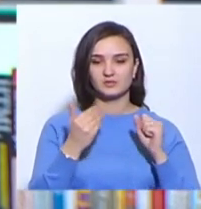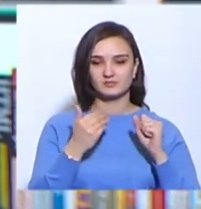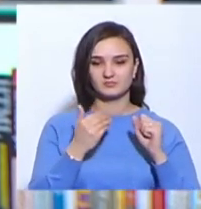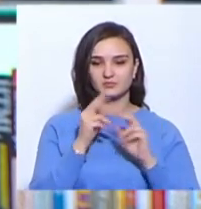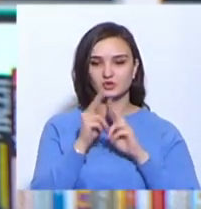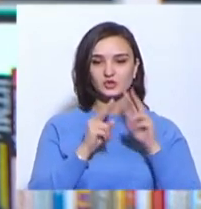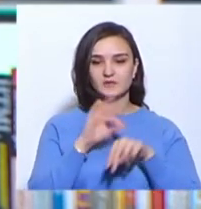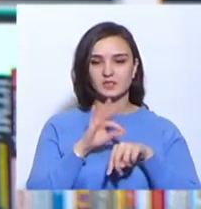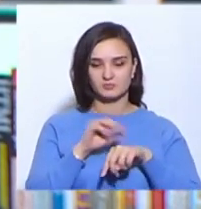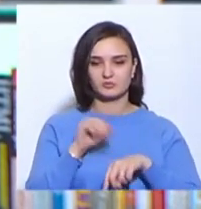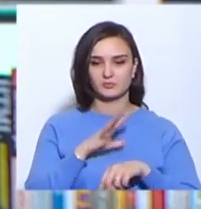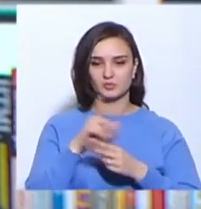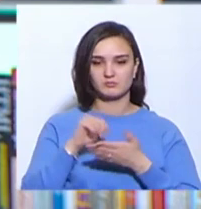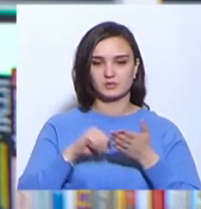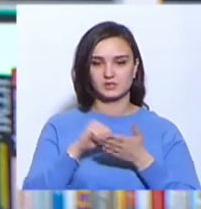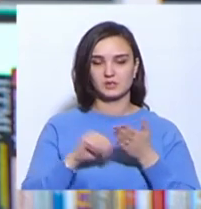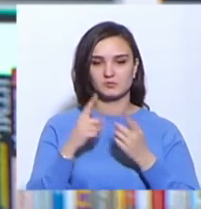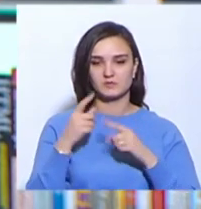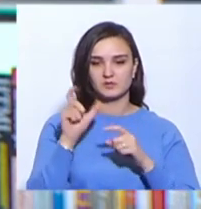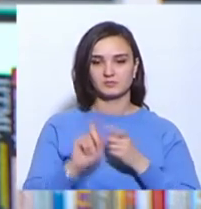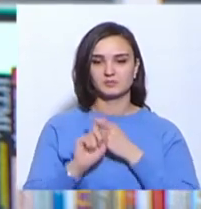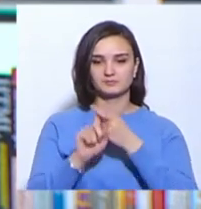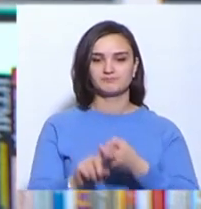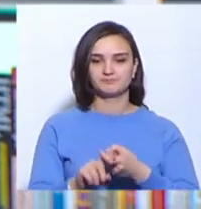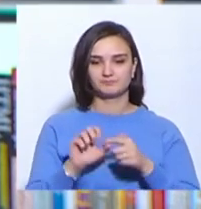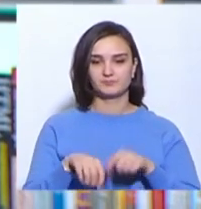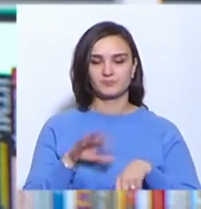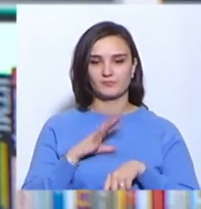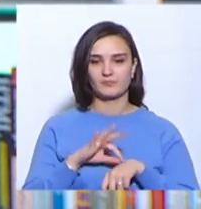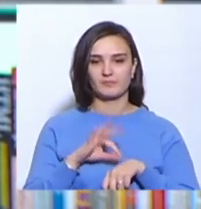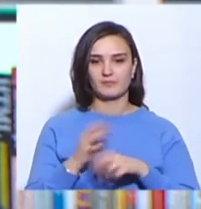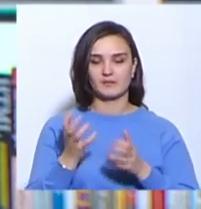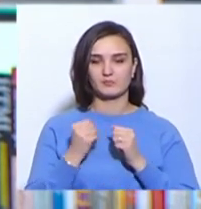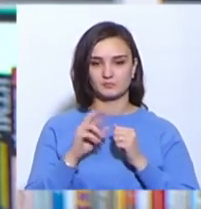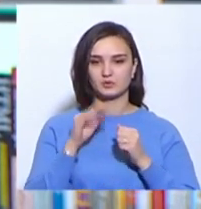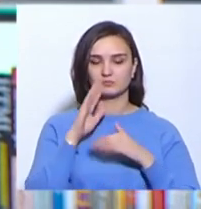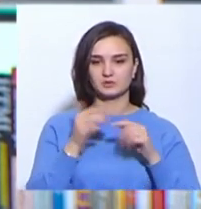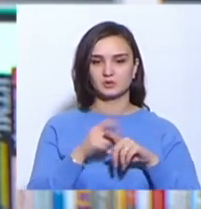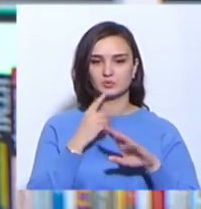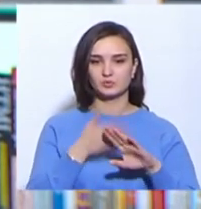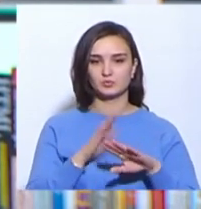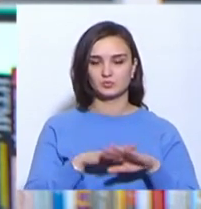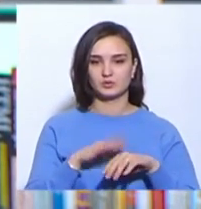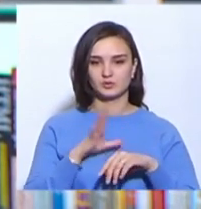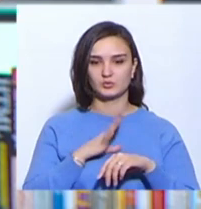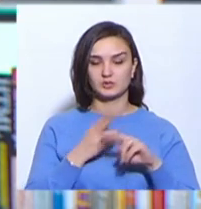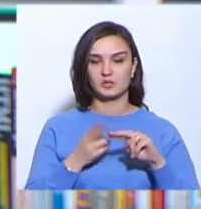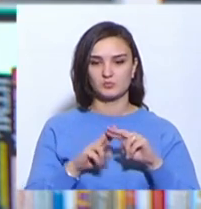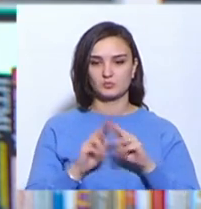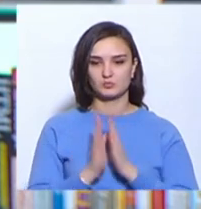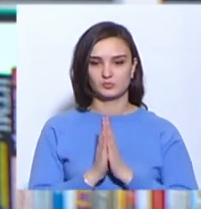ჩივილები აღმოჩნდეს წინაპირობა იმისა, რომ სხვა ადამიანმა ეს დაავადება თქვენგან მიიღოს და შემდეგ ძალიან რთულად გადაიტანოს.